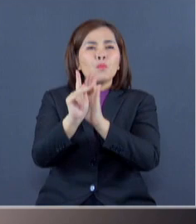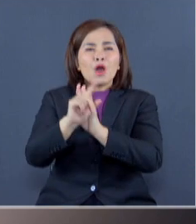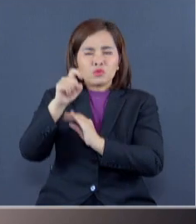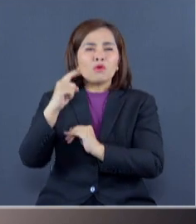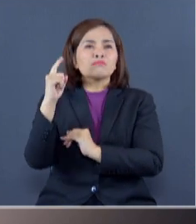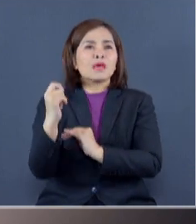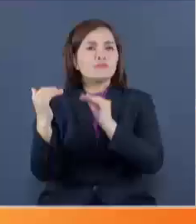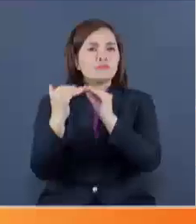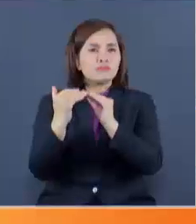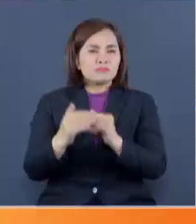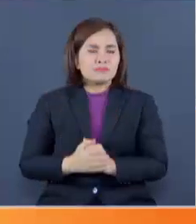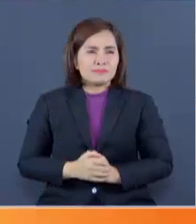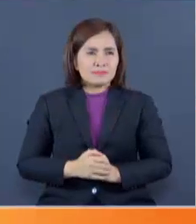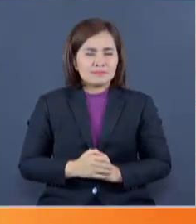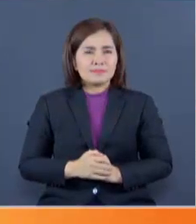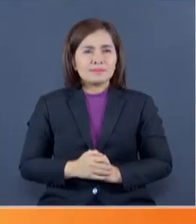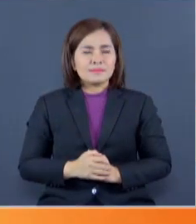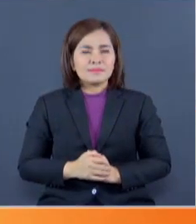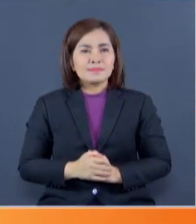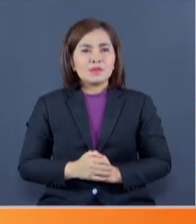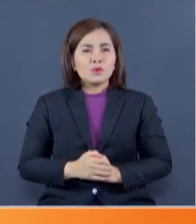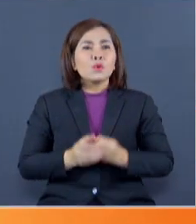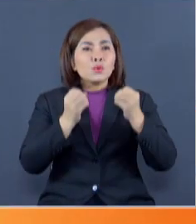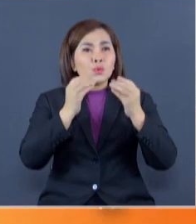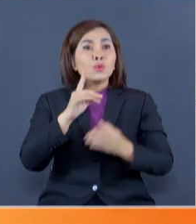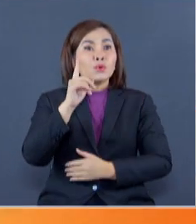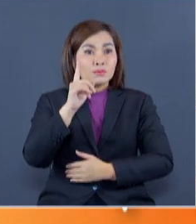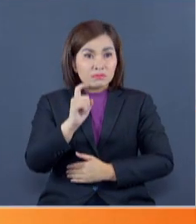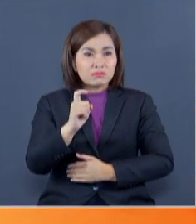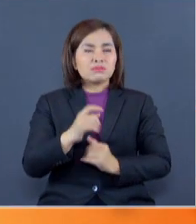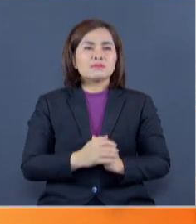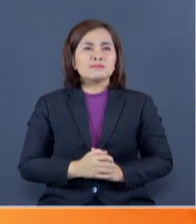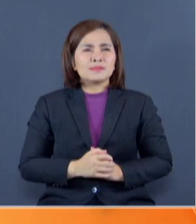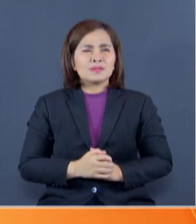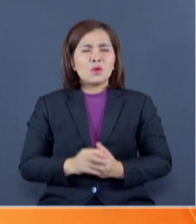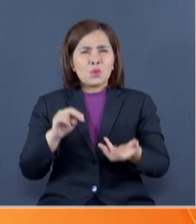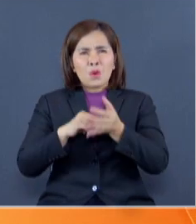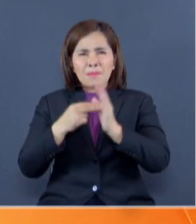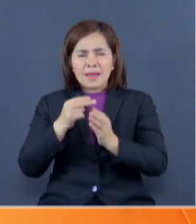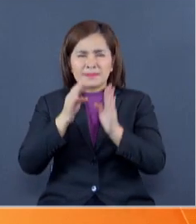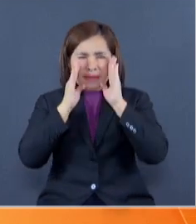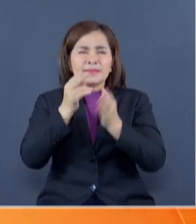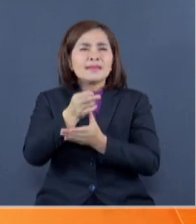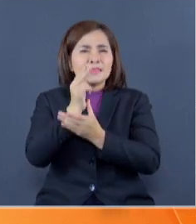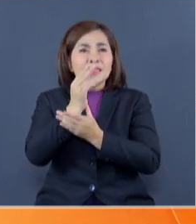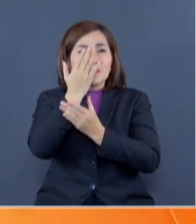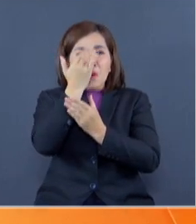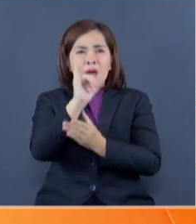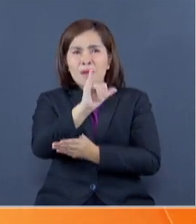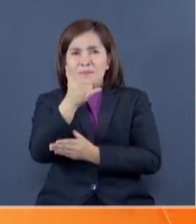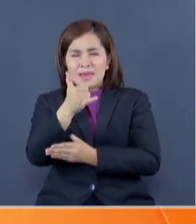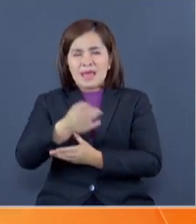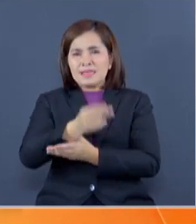ศวร์ครับ ของครูเจี๊ยบเนี่ยมันเป็นการเจตนาโดยเล็งเห็นผลว่ากระสุนอาจถูกค